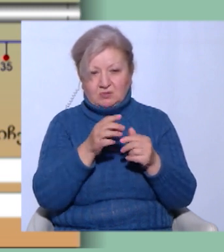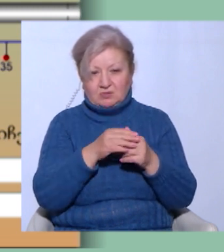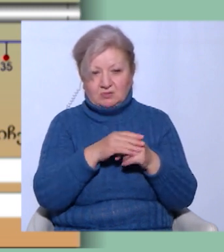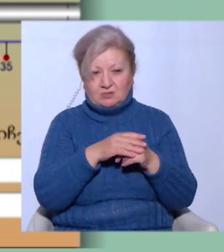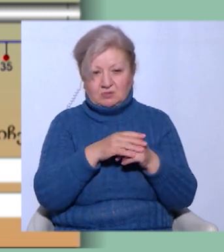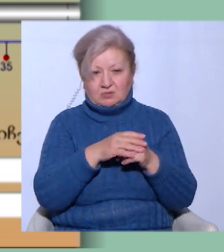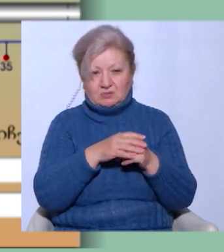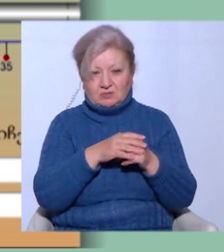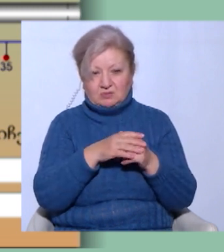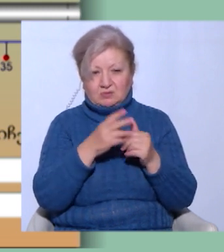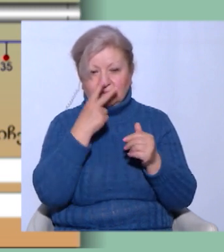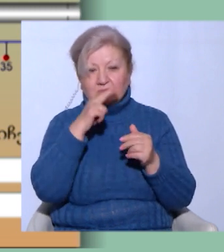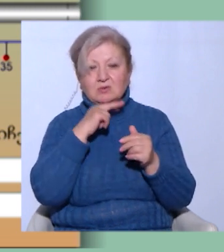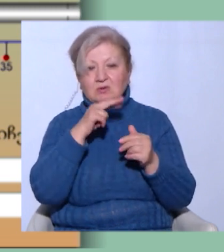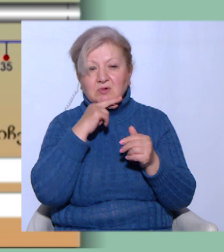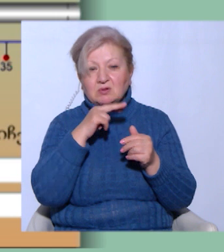დავინახავთ.